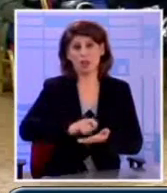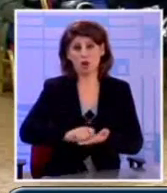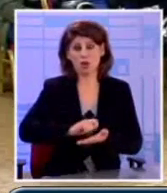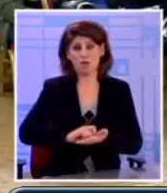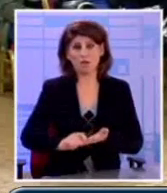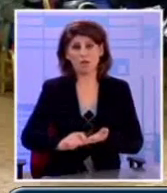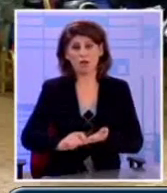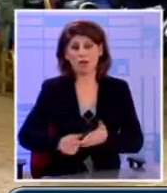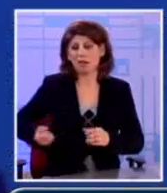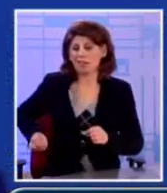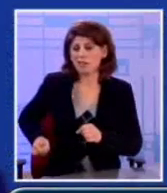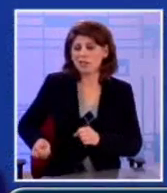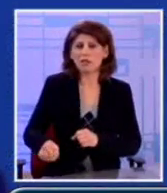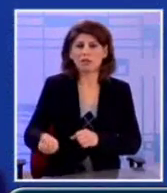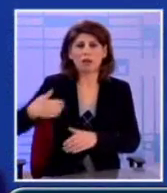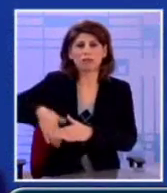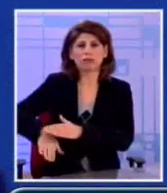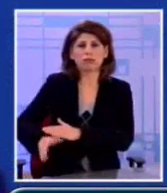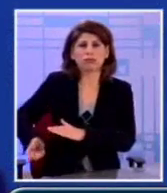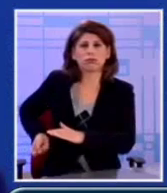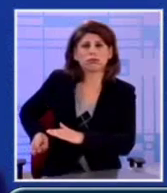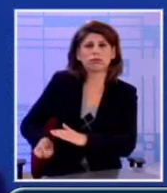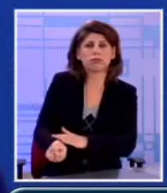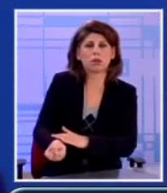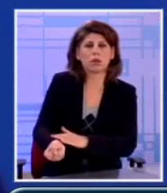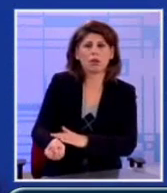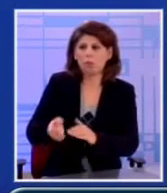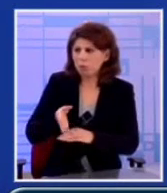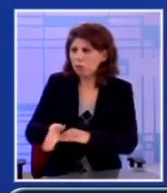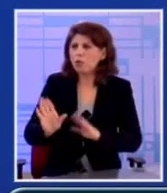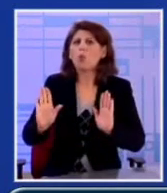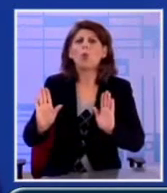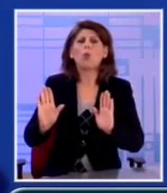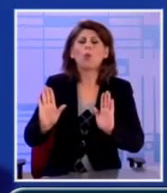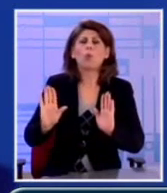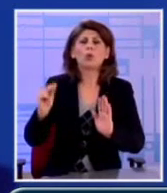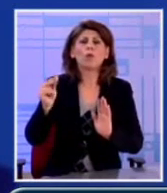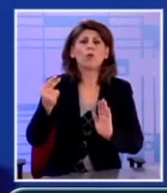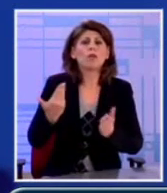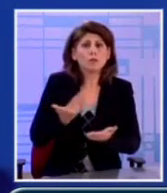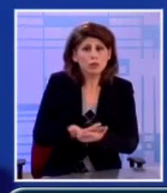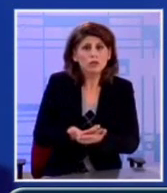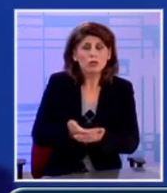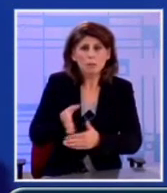να μπαίνουν στα συρτάρια και να μην είναι προσβάσιμες ούτε καν στους βουλευτές που τις ζητούν.